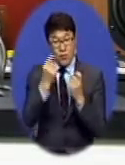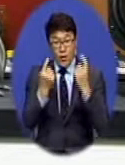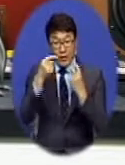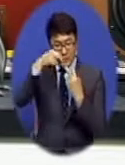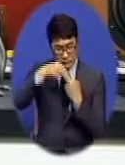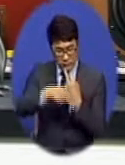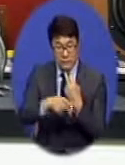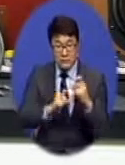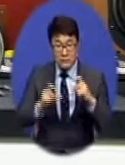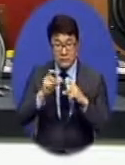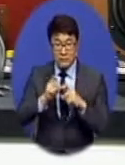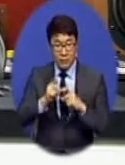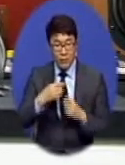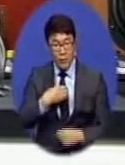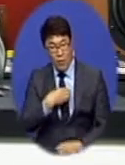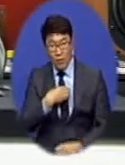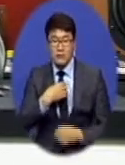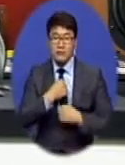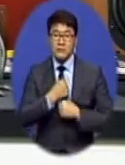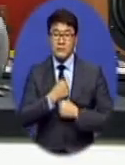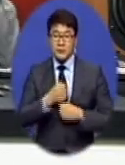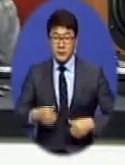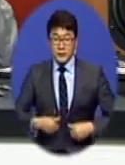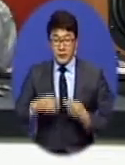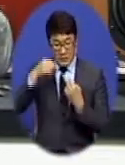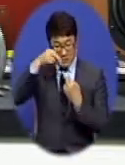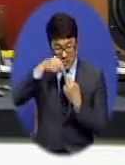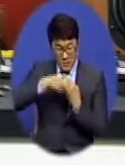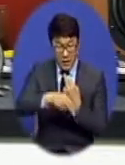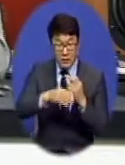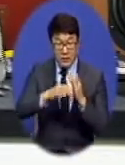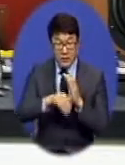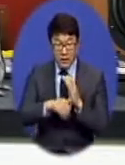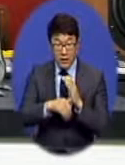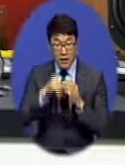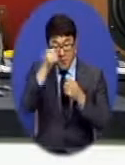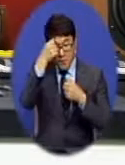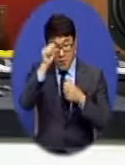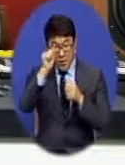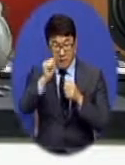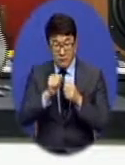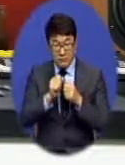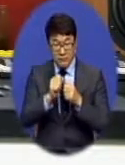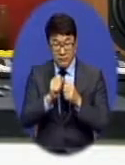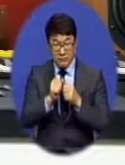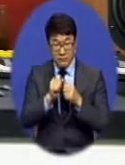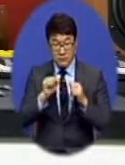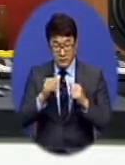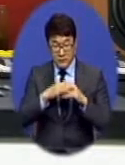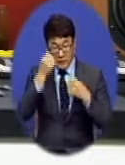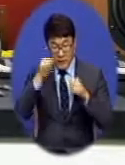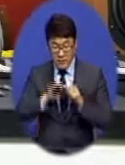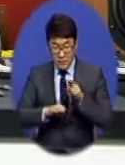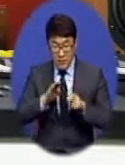힘들지 그렇죠, 않습니까? 그렇죠. 위험하죠. 내려올 때 조심해야 되는데 내리막길에서는 뒤쪽 다리를 네. 앞다리 말고 이제 뒤쪽 다리 있지